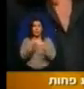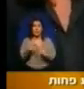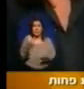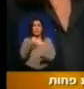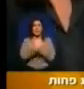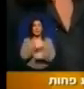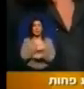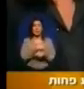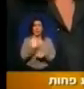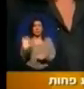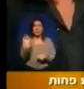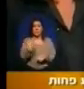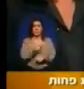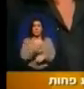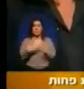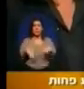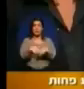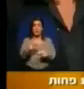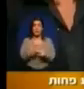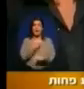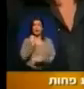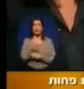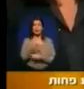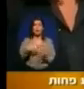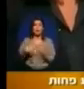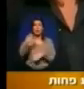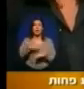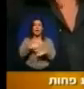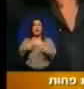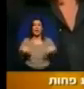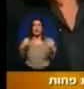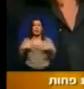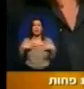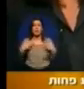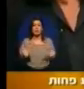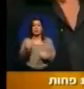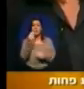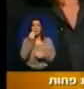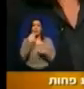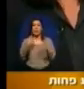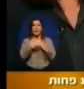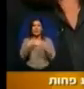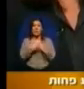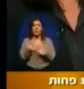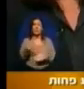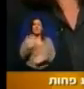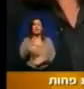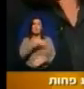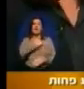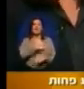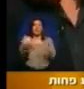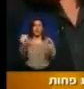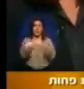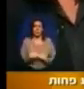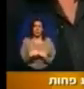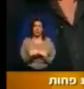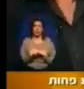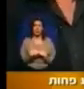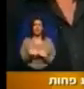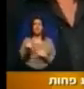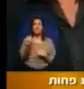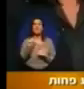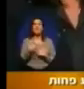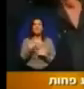נתניהו, משפחה רגילה משלמת יותר על חינוך, על בריאות, על מזון, על דיור, מרוויחה פחות.